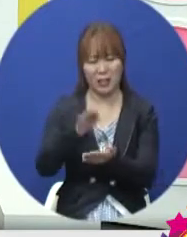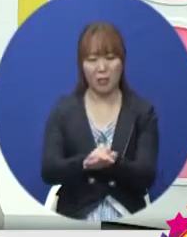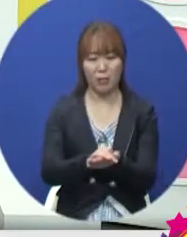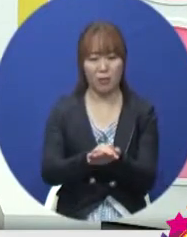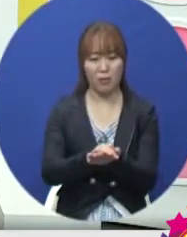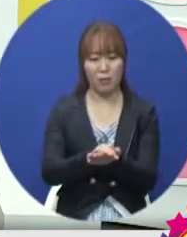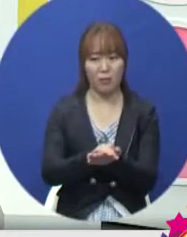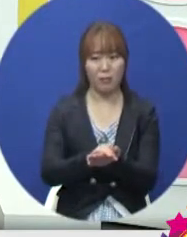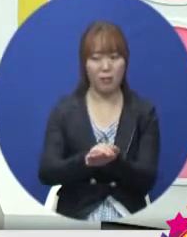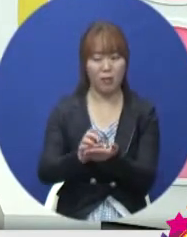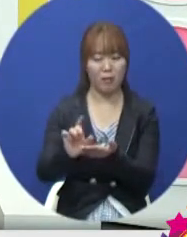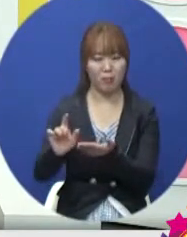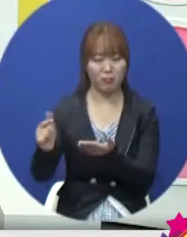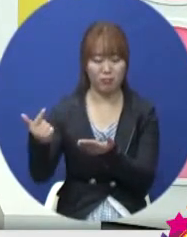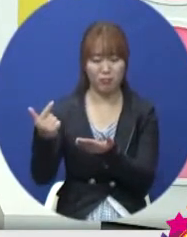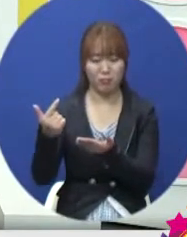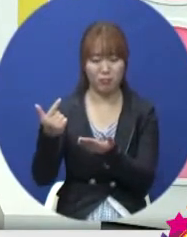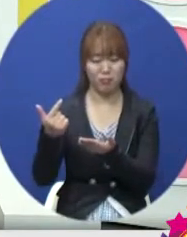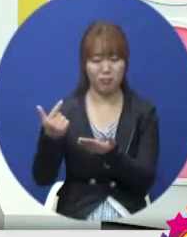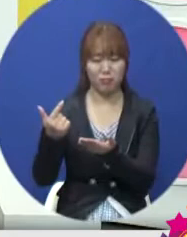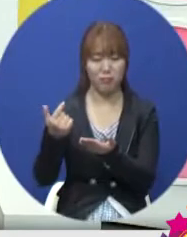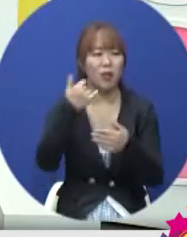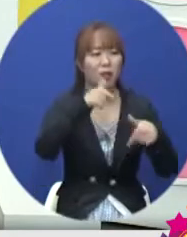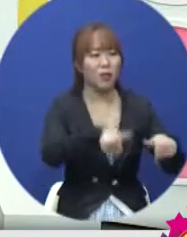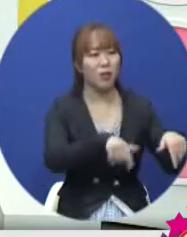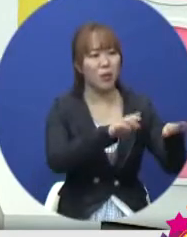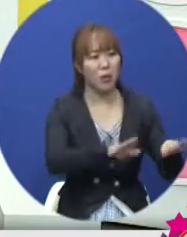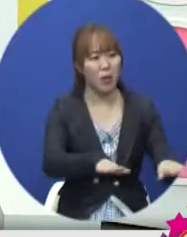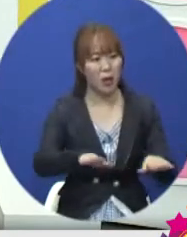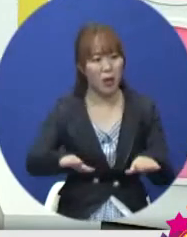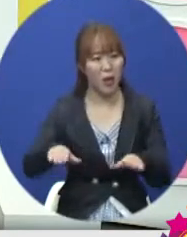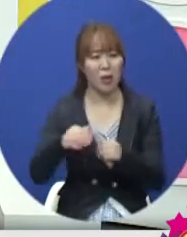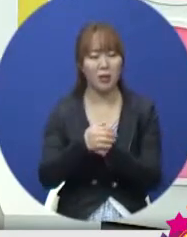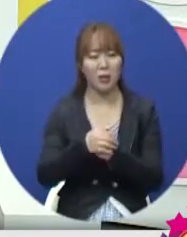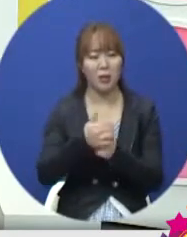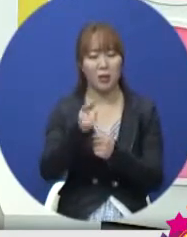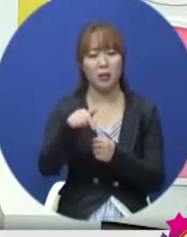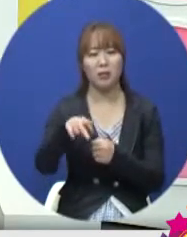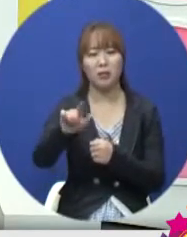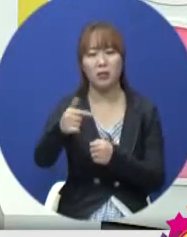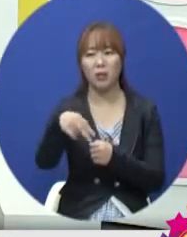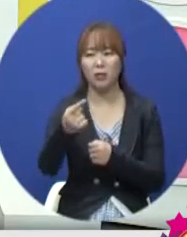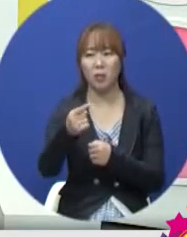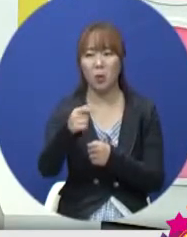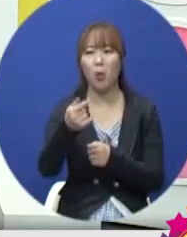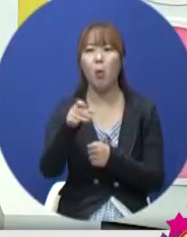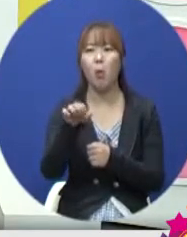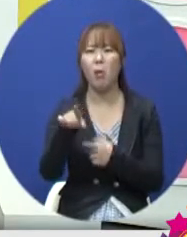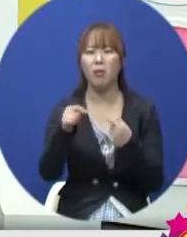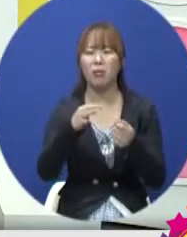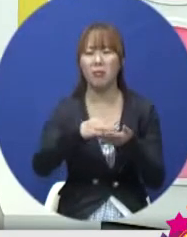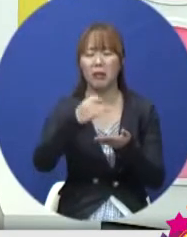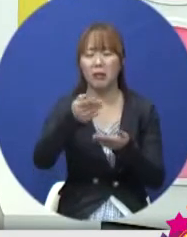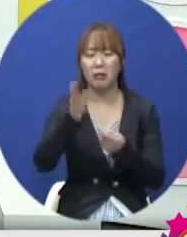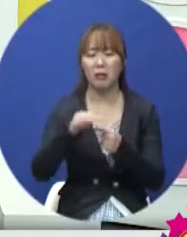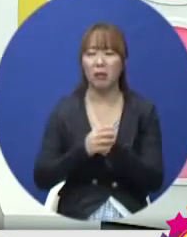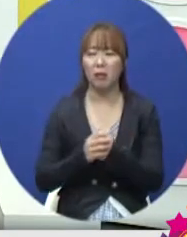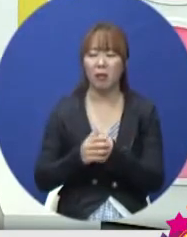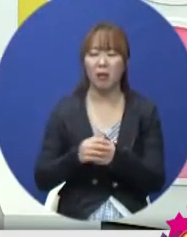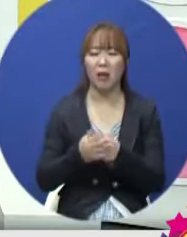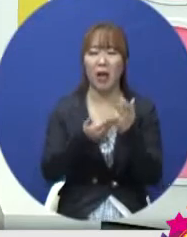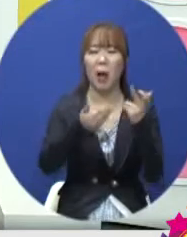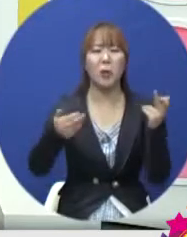아니에요. 그렇지 않아요. 서해안 아버님이... 고기는 뭐 흑산도 홍어 같은 건 뭐 무지하게 비싸던데 여기는 그렇게 비싼 고기는 비싸죠.